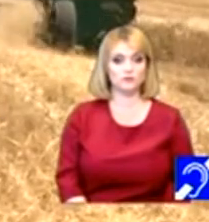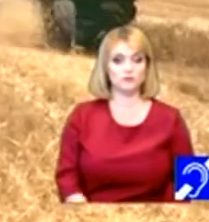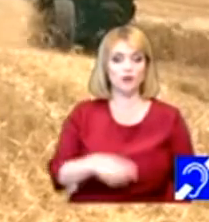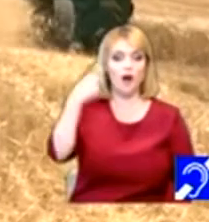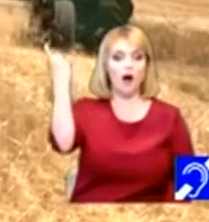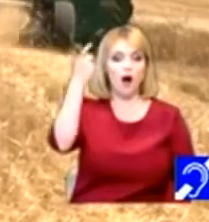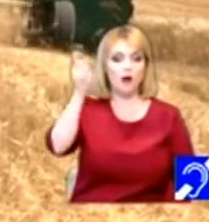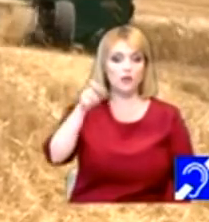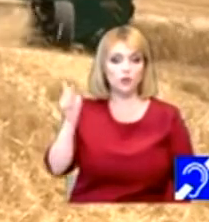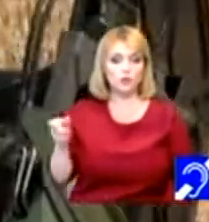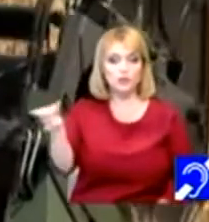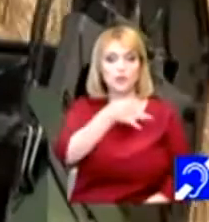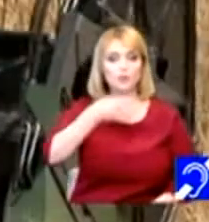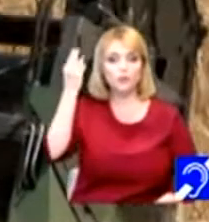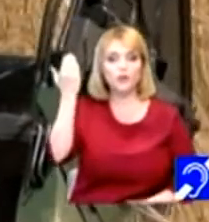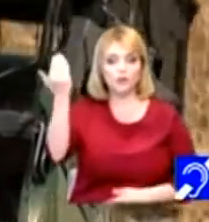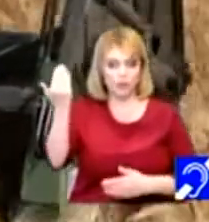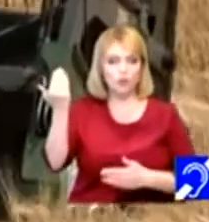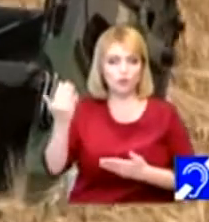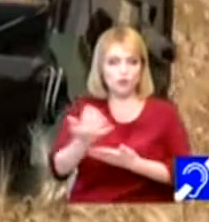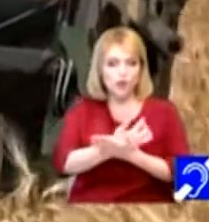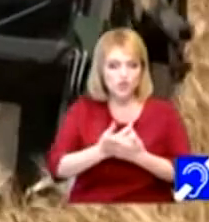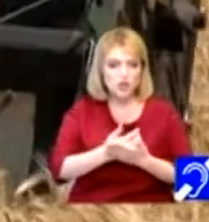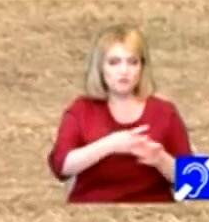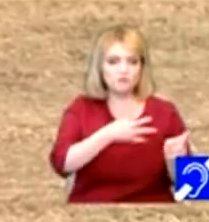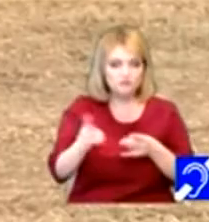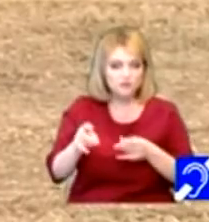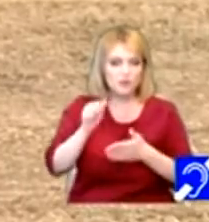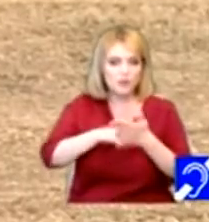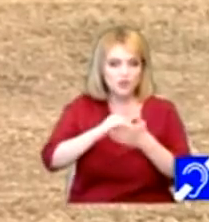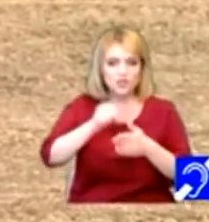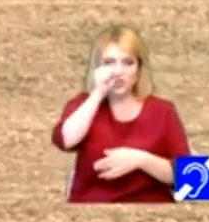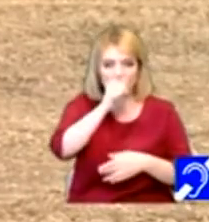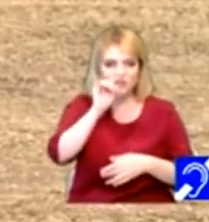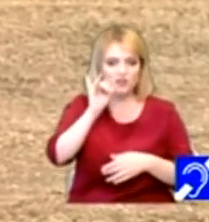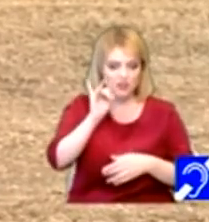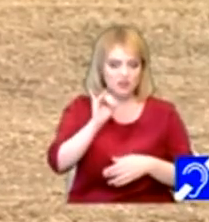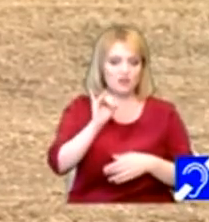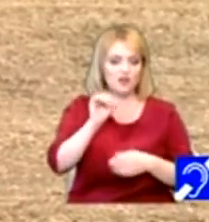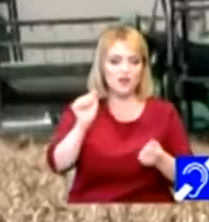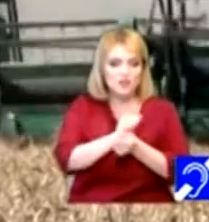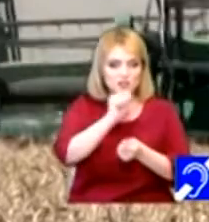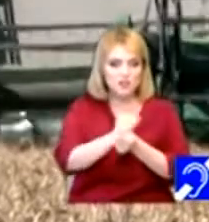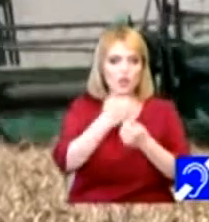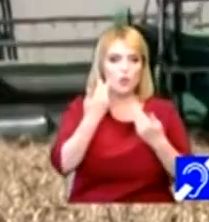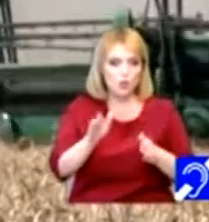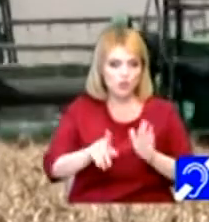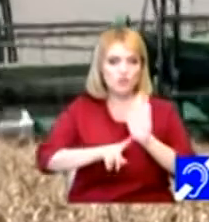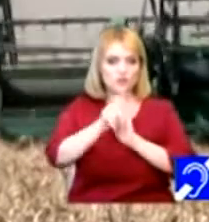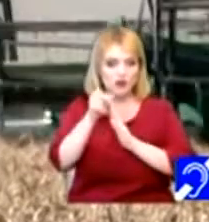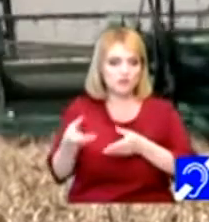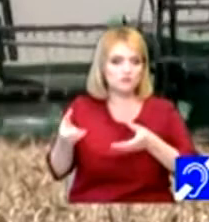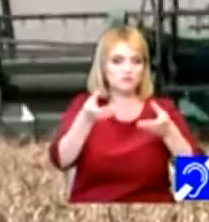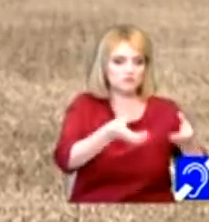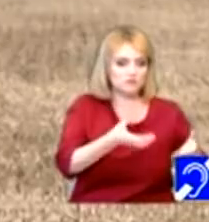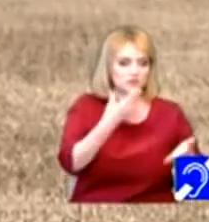Agricultorii din Republica Moldova, ale căror culturi au avut de suferit din cauza înghețului și secetei, au început să își depună actele pentru a primi ajutor de la stat.